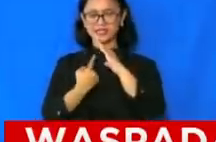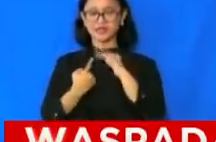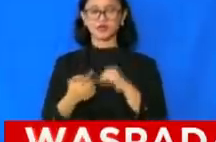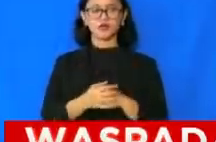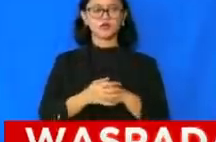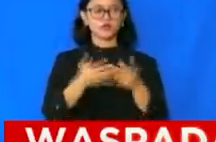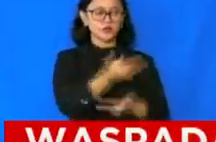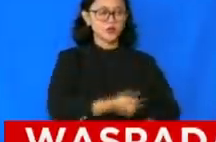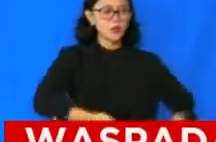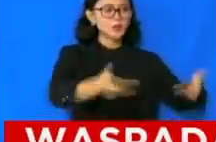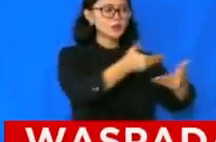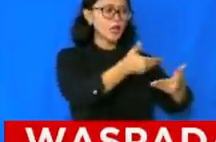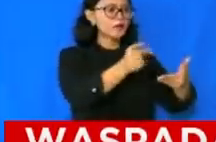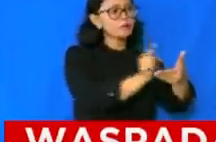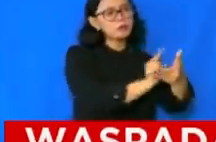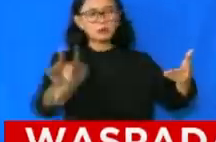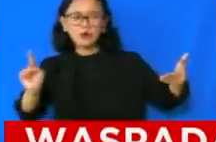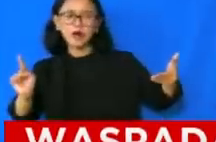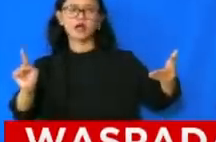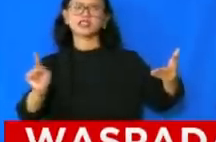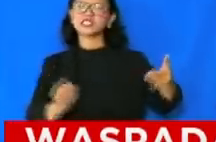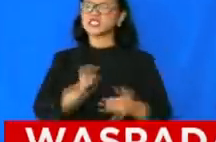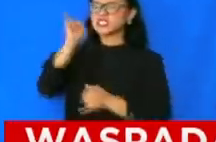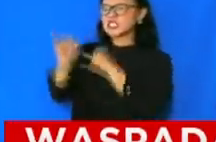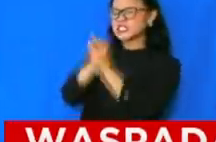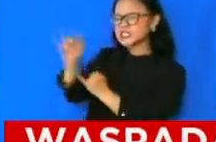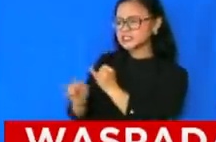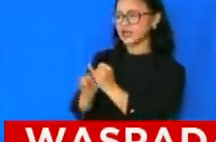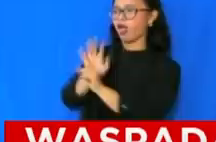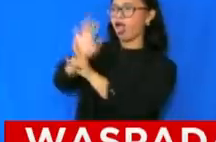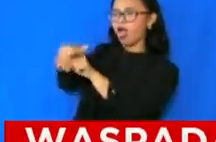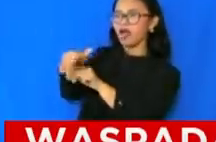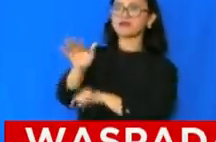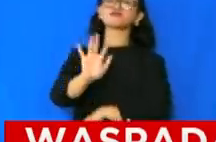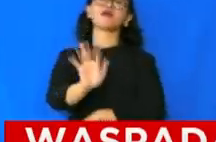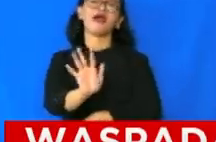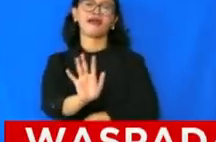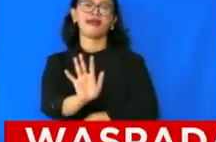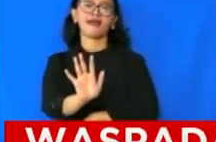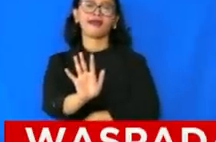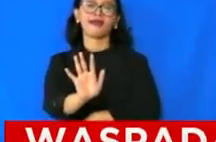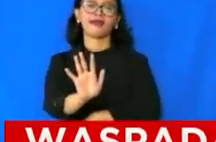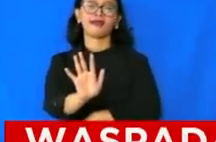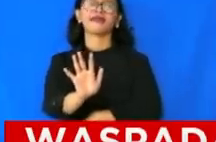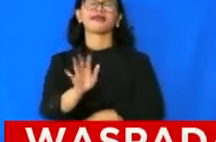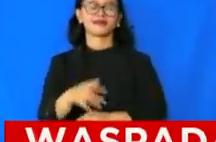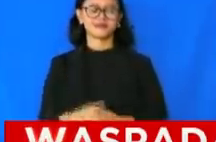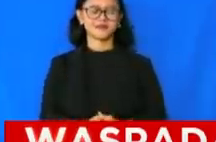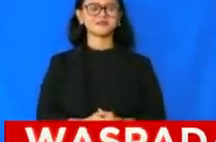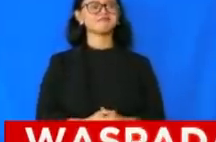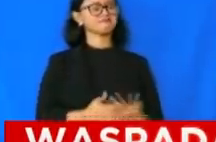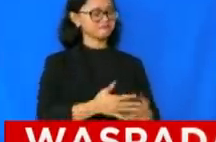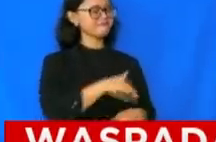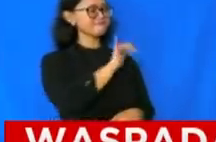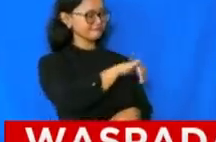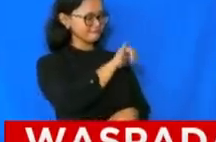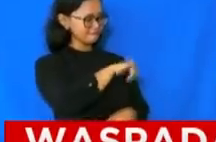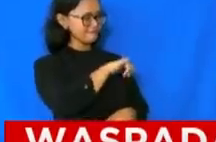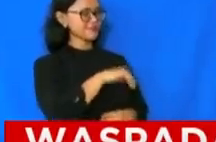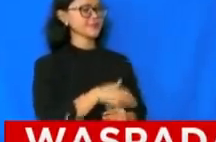sosial yang kemudian dikucilkan kemudian diasingkan tidak seperti itu baik Pak cuma